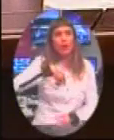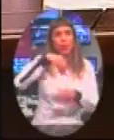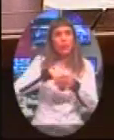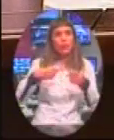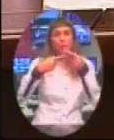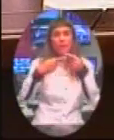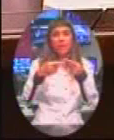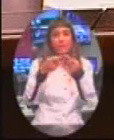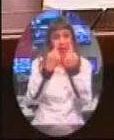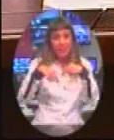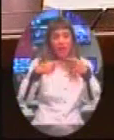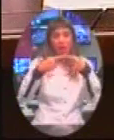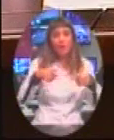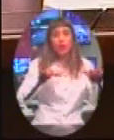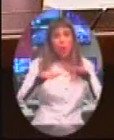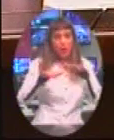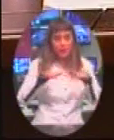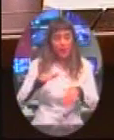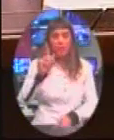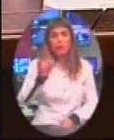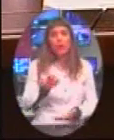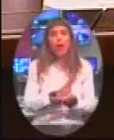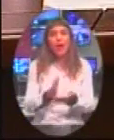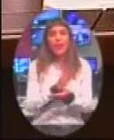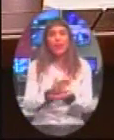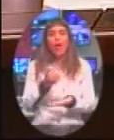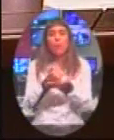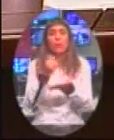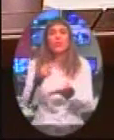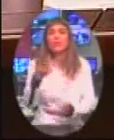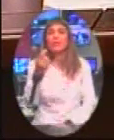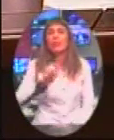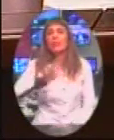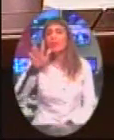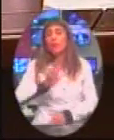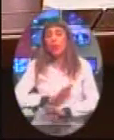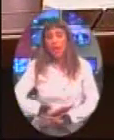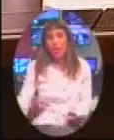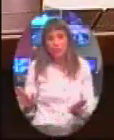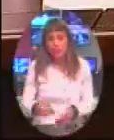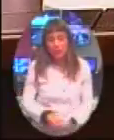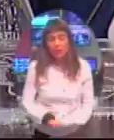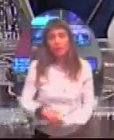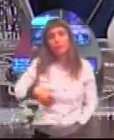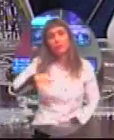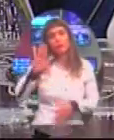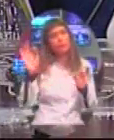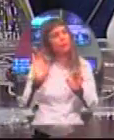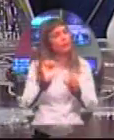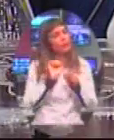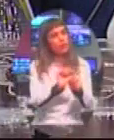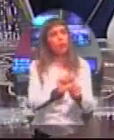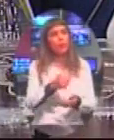הקואליציה, נקבל החלטה שאם בתקציב הזה לא יהיה כסף לצפון כמו שצריך, אנחנו לא נצביע על התקציב הזה. חוץ